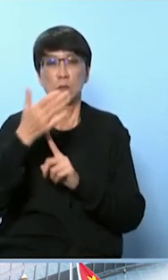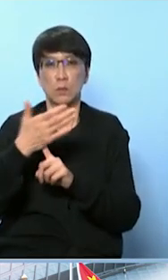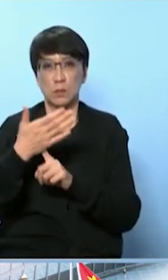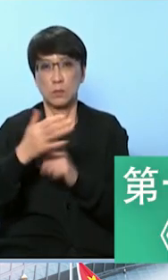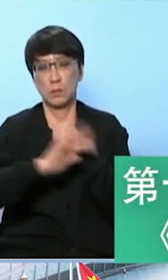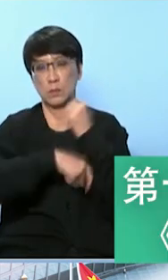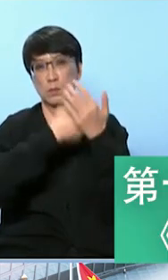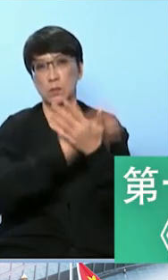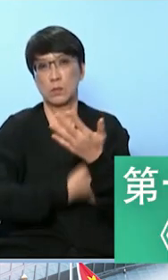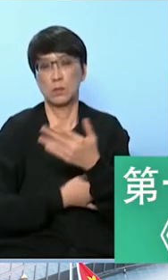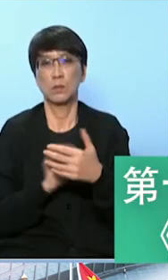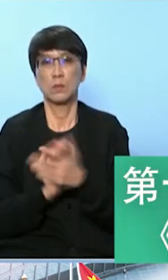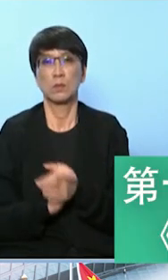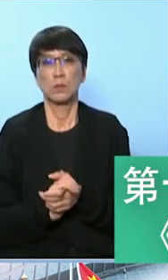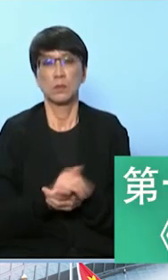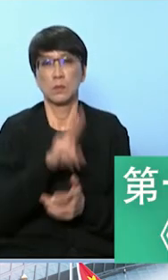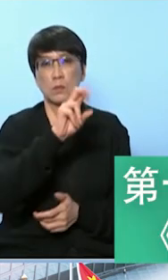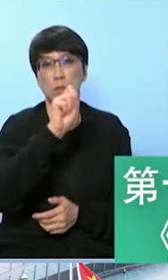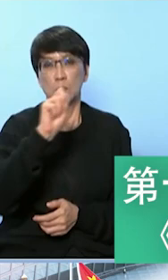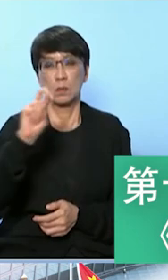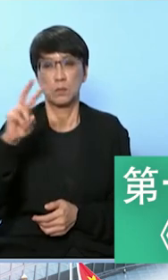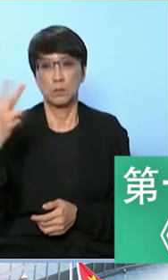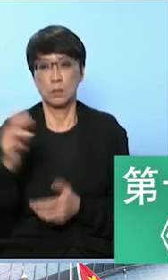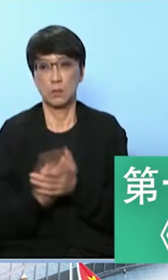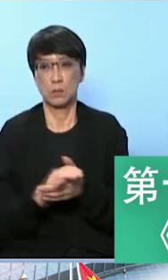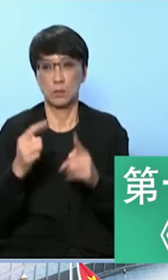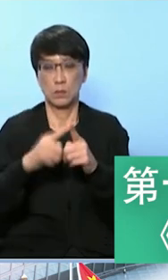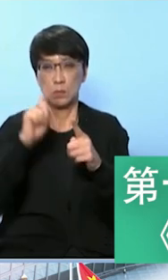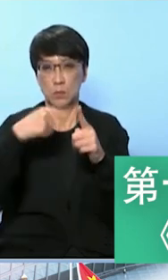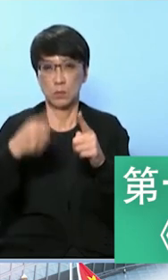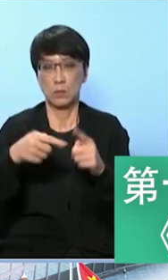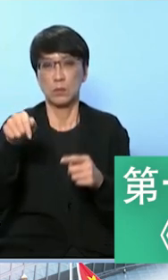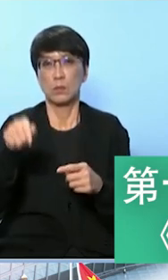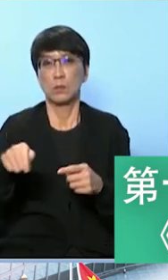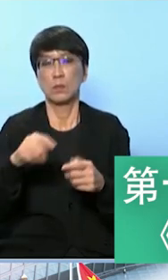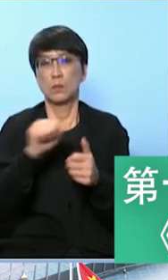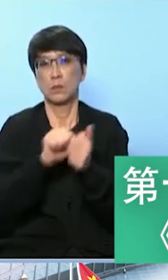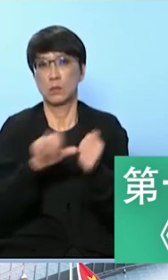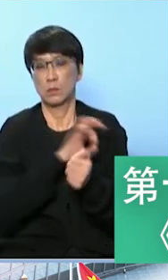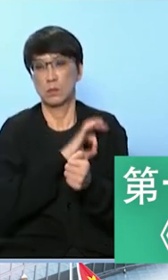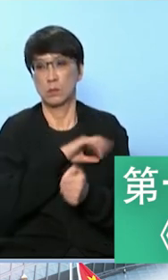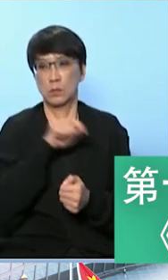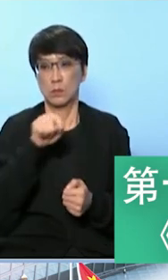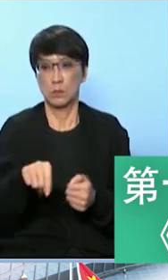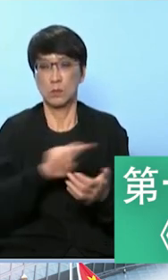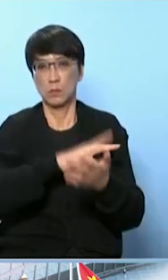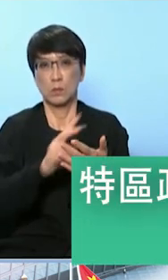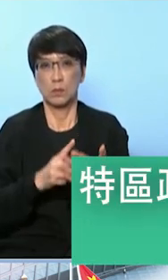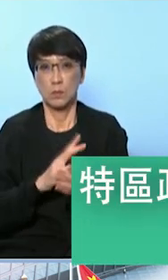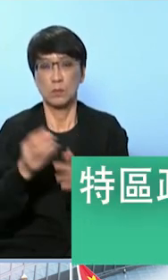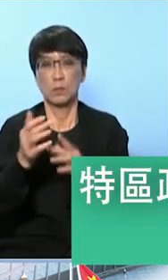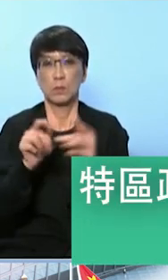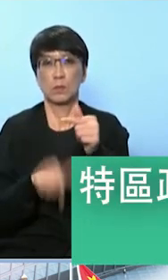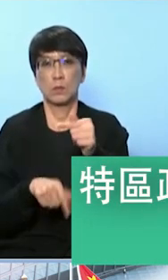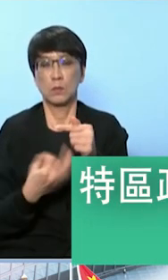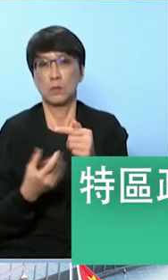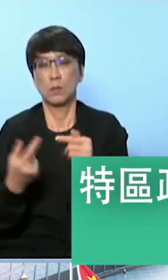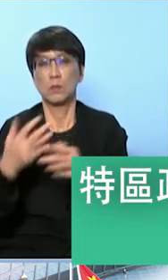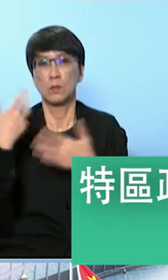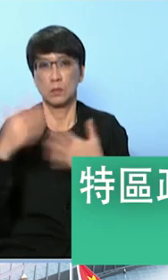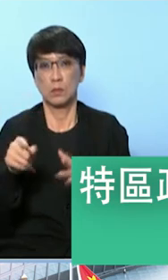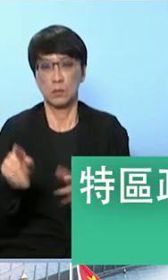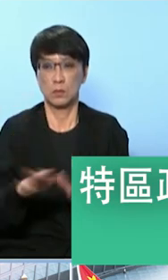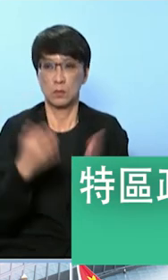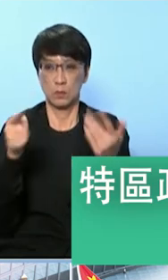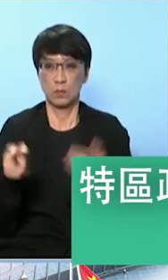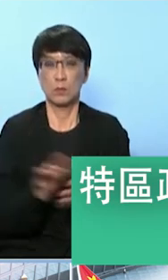月第十三屆全國人大常委會通過了對《國旗法》及《國徽法》的修正，特區政府隨後